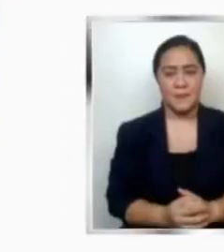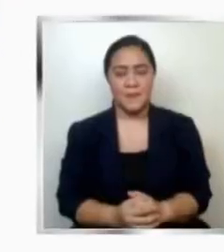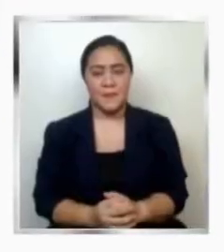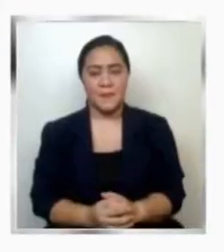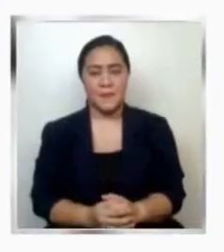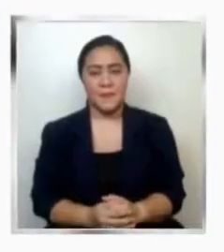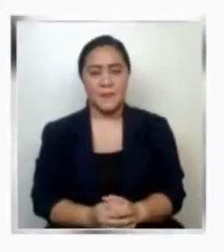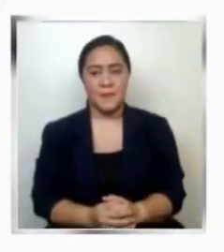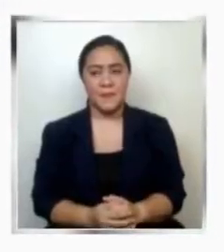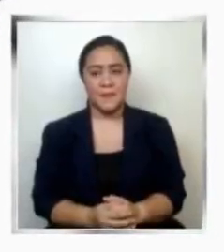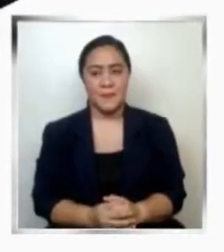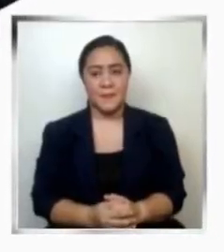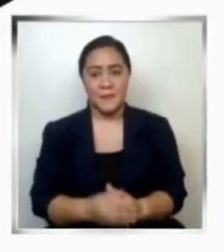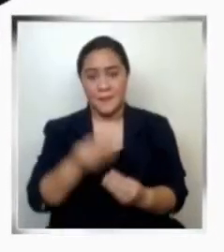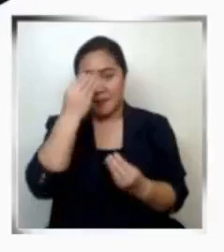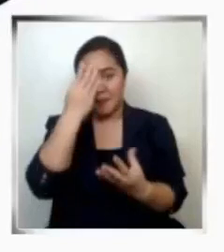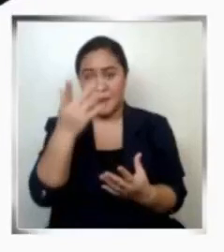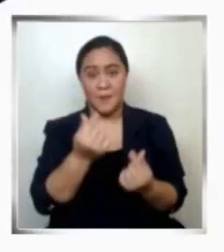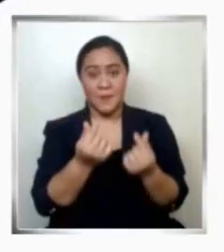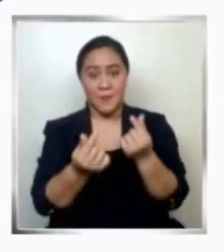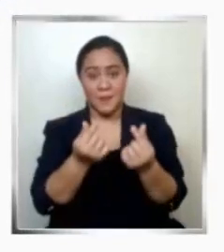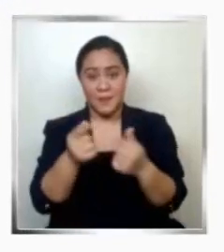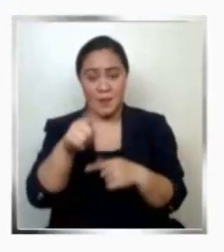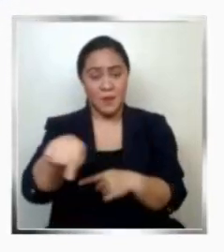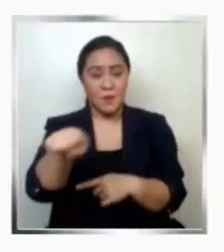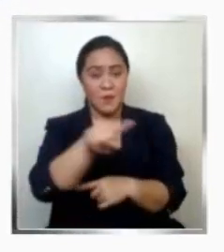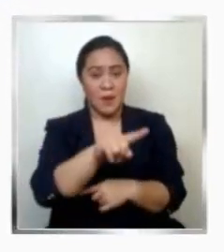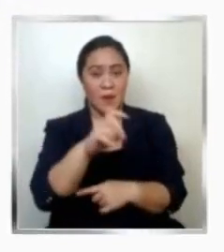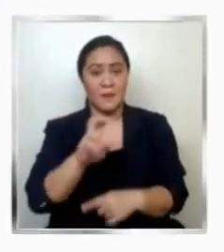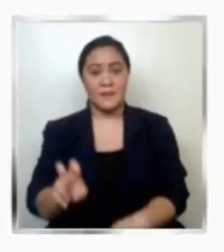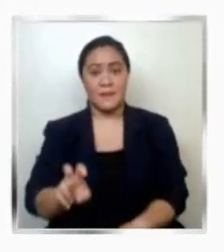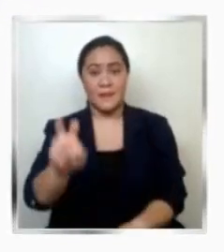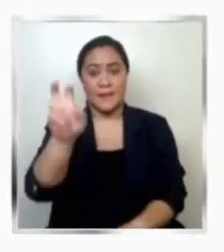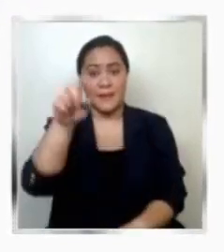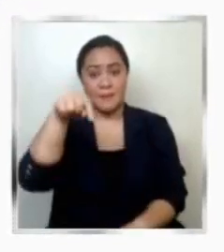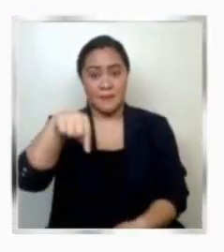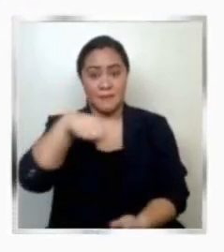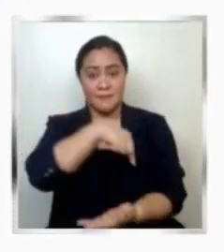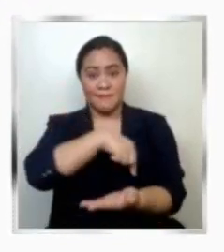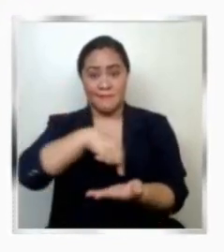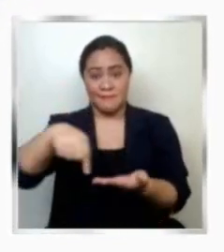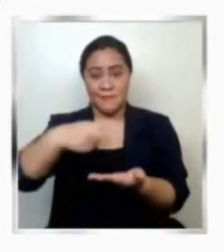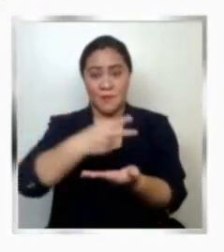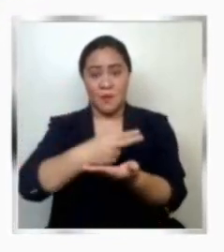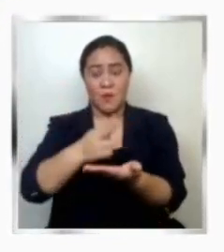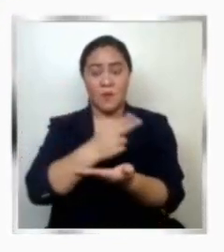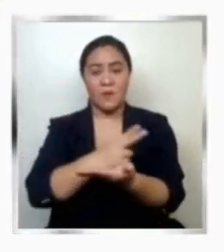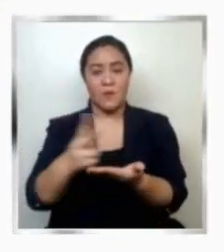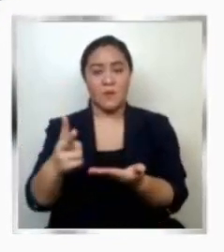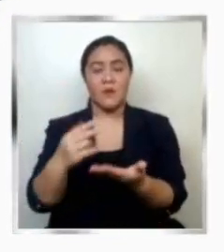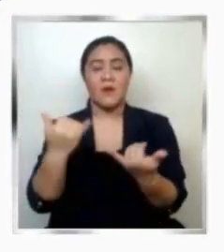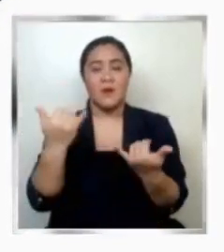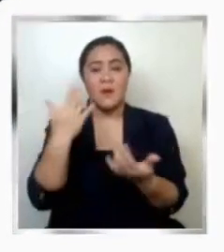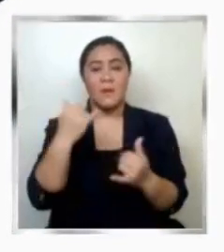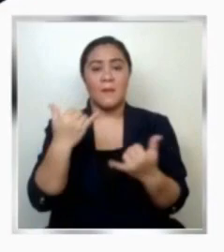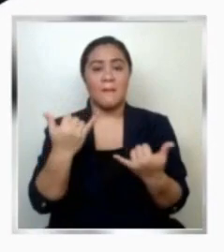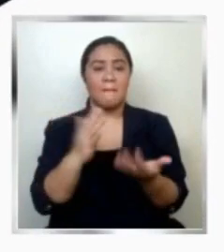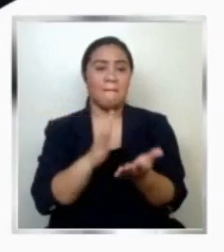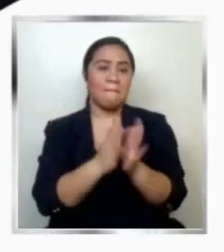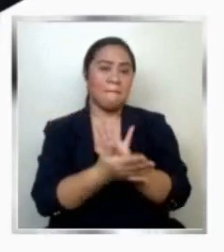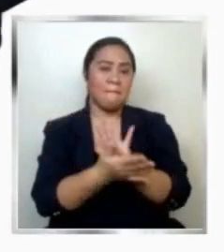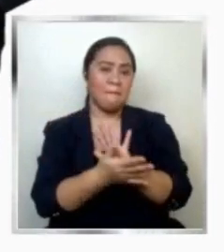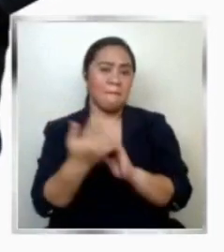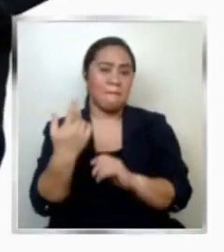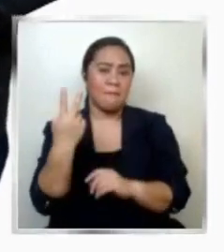mga kapuso, para po sa mga babiyahe ngayong Semana Santa, maging handa dahil posibleng dalawang bagyo ang umiral sa loob ng Philippine Area